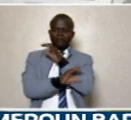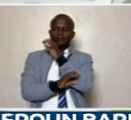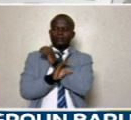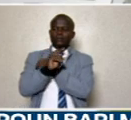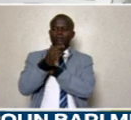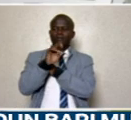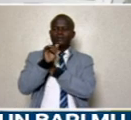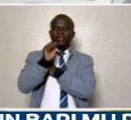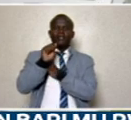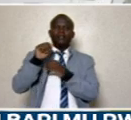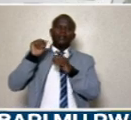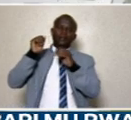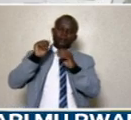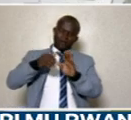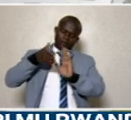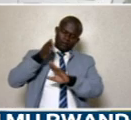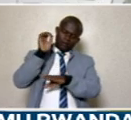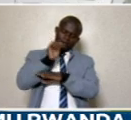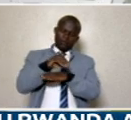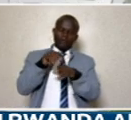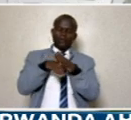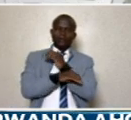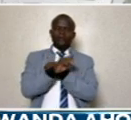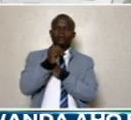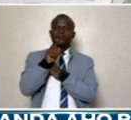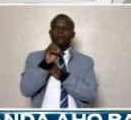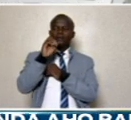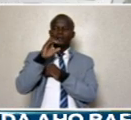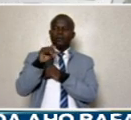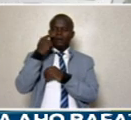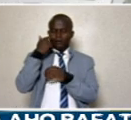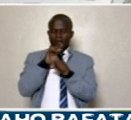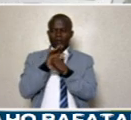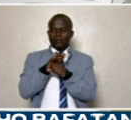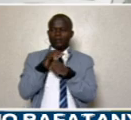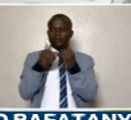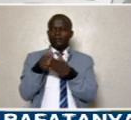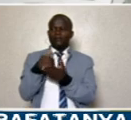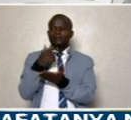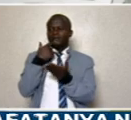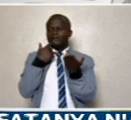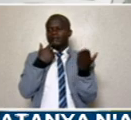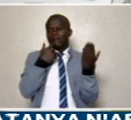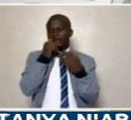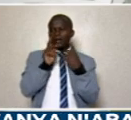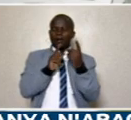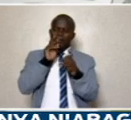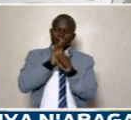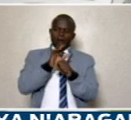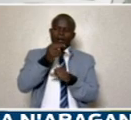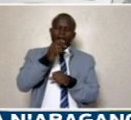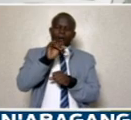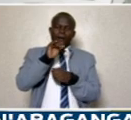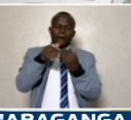cya Nigeria baje gutambuka ku gihugu cya Maroc cyari cyasaga naho kiri imbere cyane, nk'uko murimo kubireba abantu rero muri gihugu cya